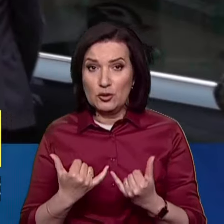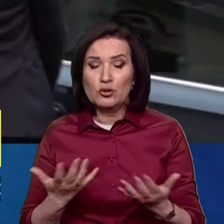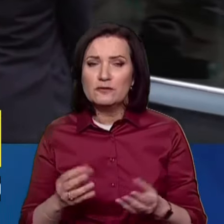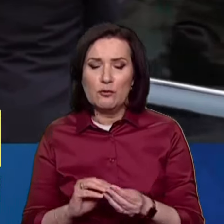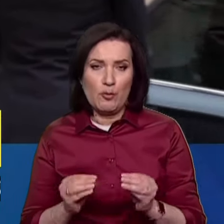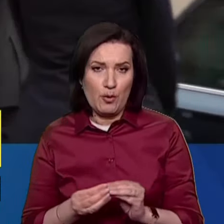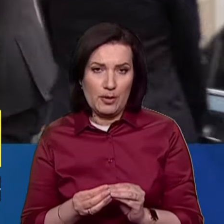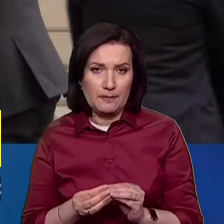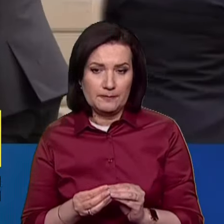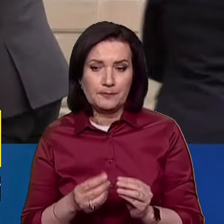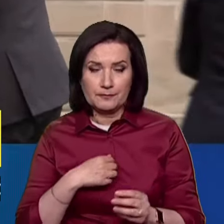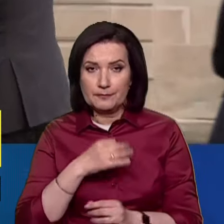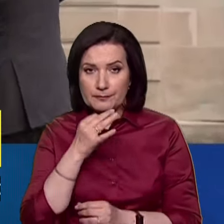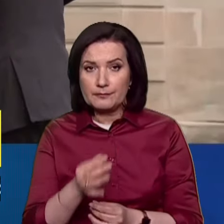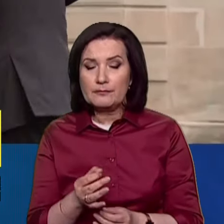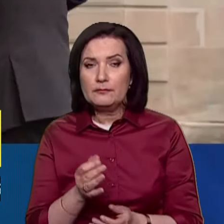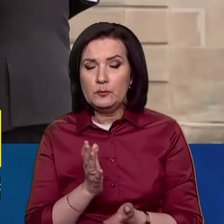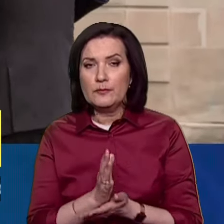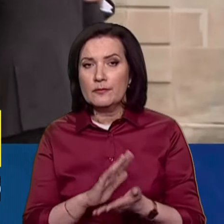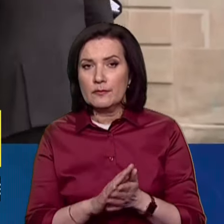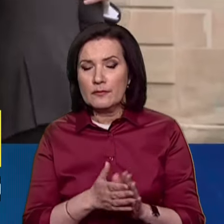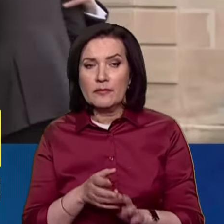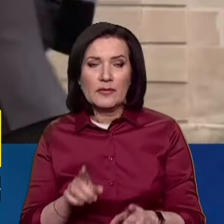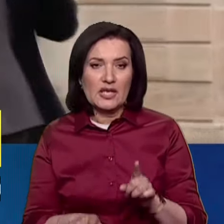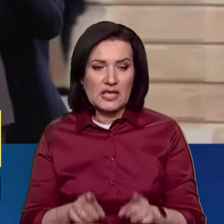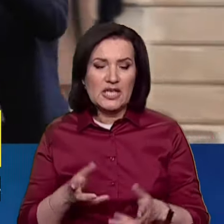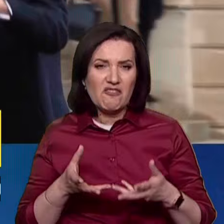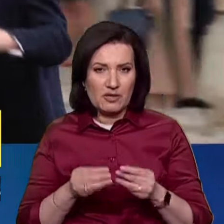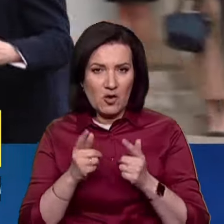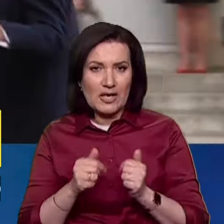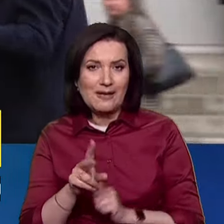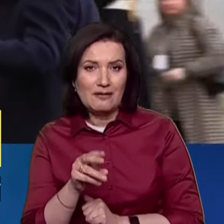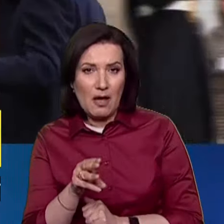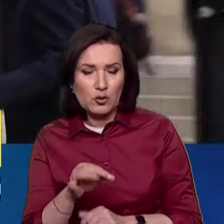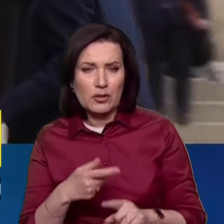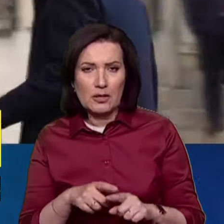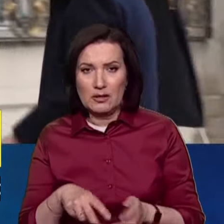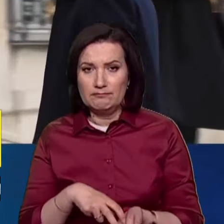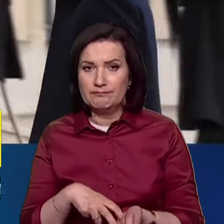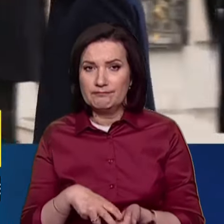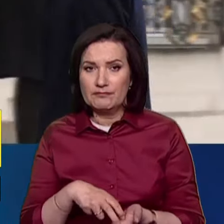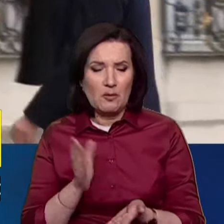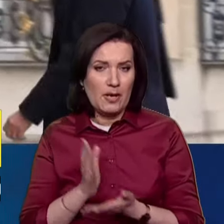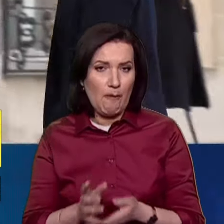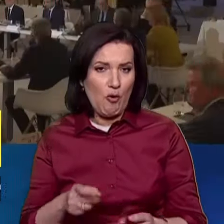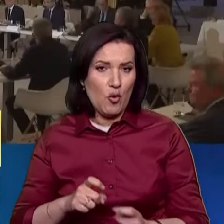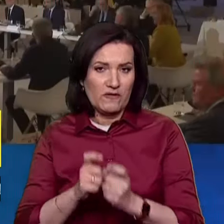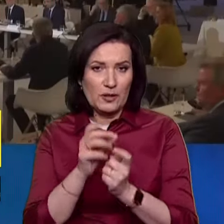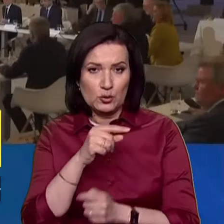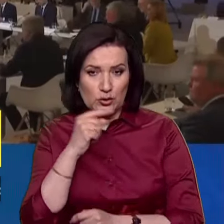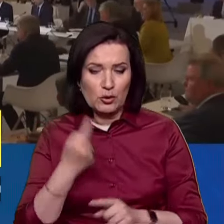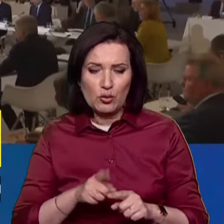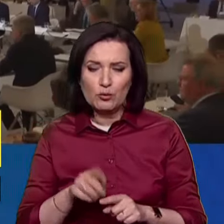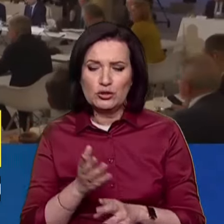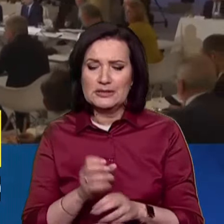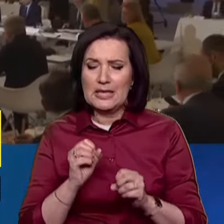чому проблема? От я сказав, є позиція деяких впливових країн НАТО, які побоюються прямого конфлікту з Росією, тому